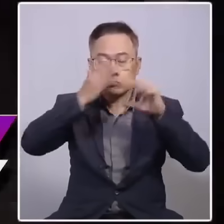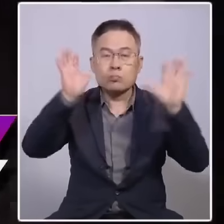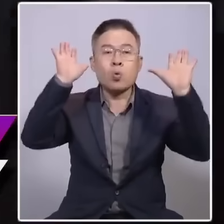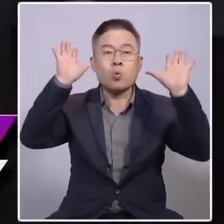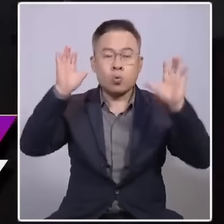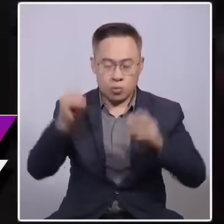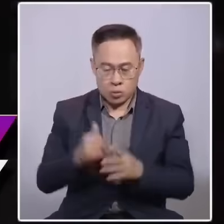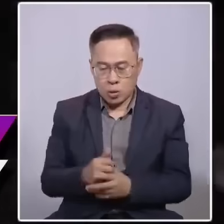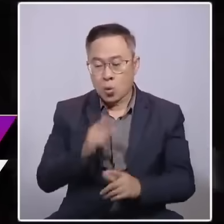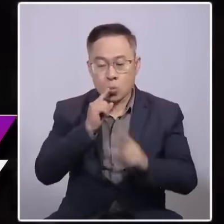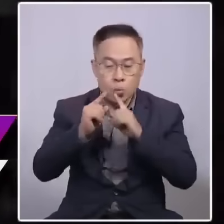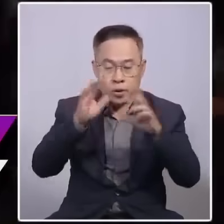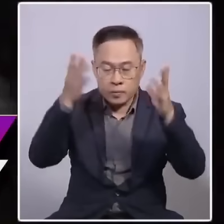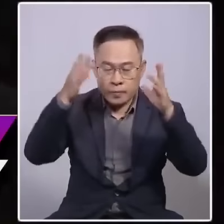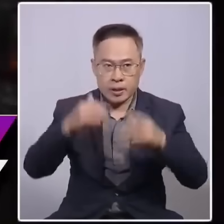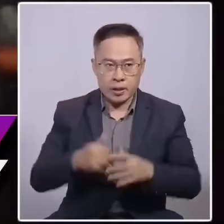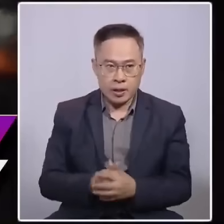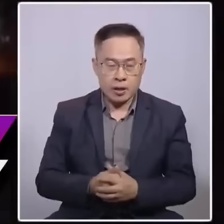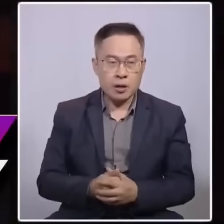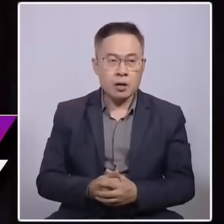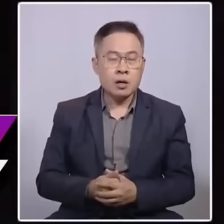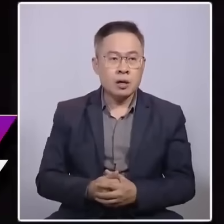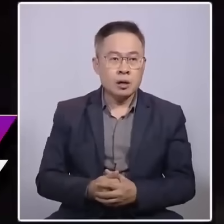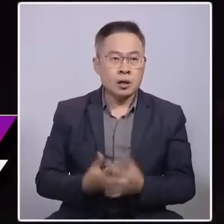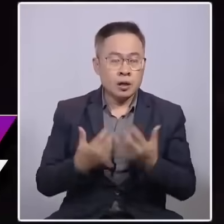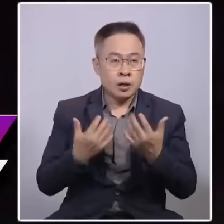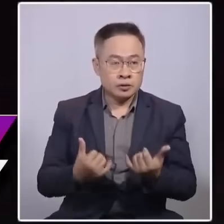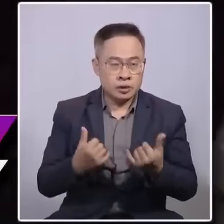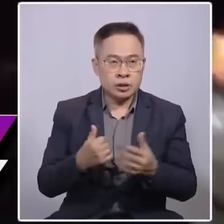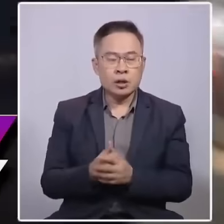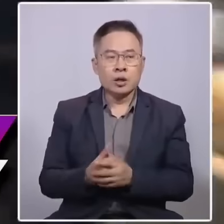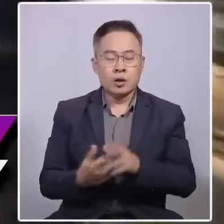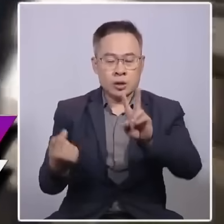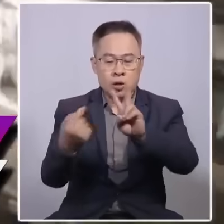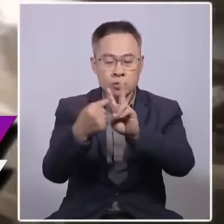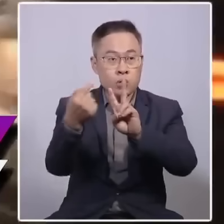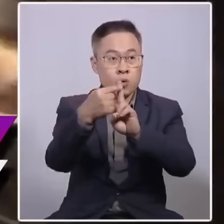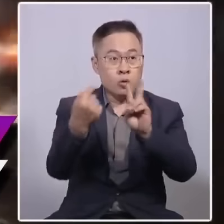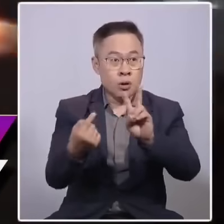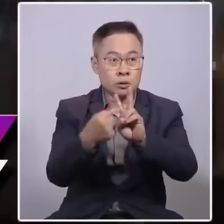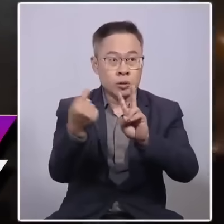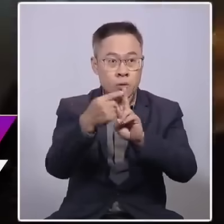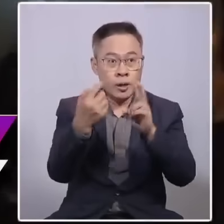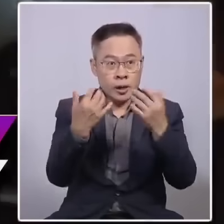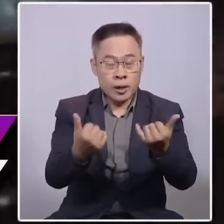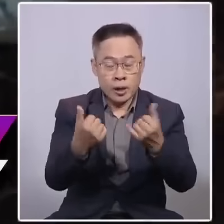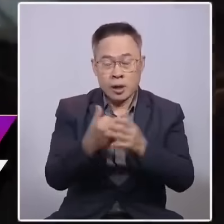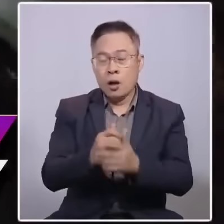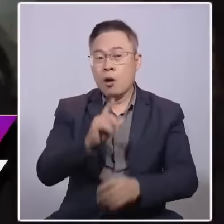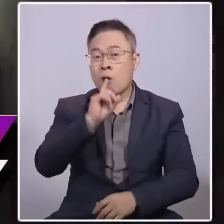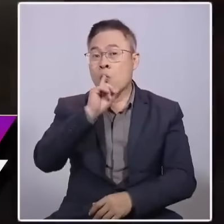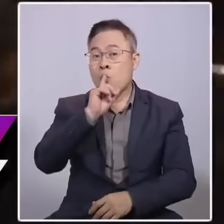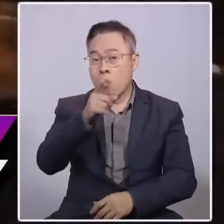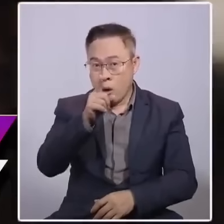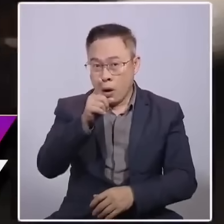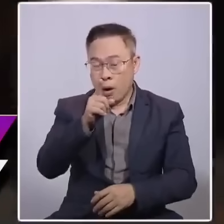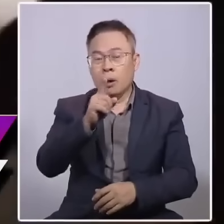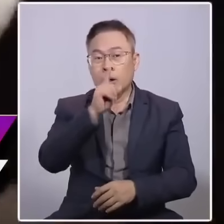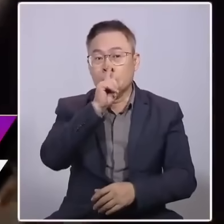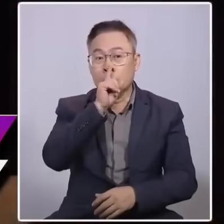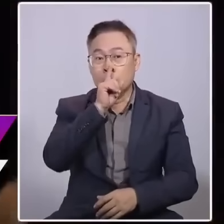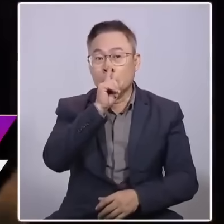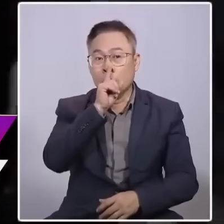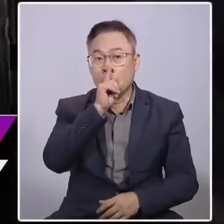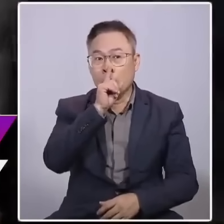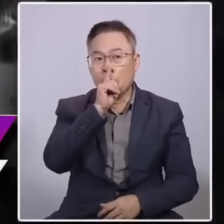บอกทั้งบิ๊กแล้วก็ปลอยว่าไม่ต้องไปคุยกับสื่อมวลชนเพราะกลัวว่าทางผู้ต้องหาเนี่ยจะมีท่าทีแสดงอาการไม่พอใจ